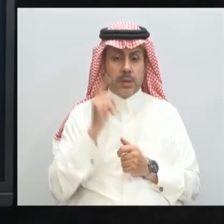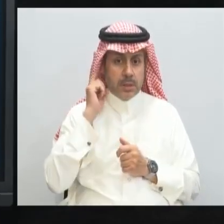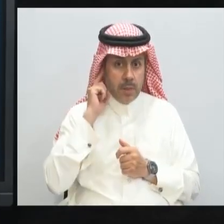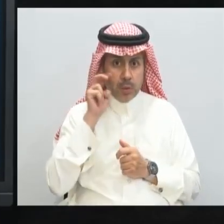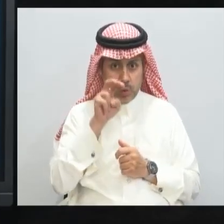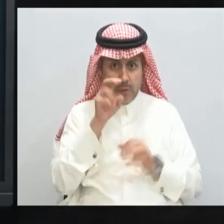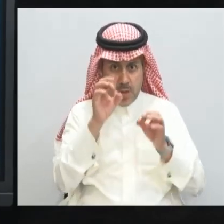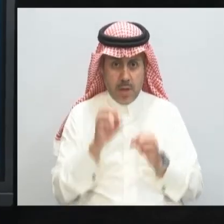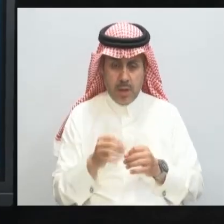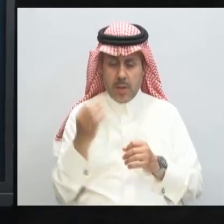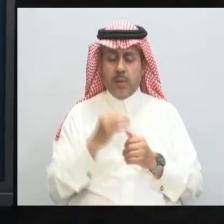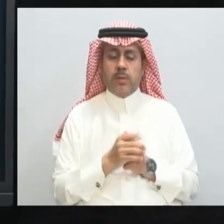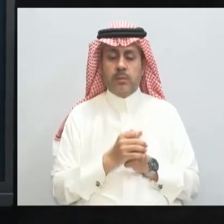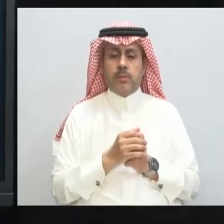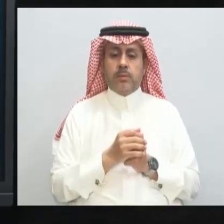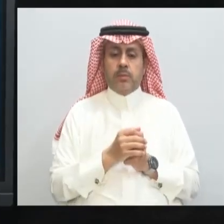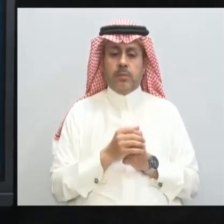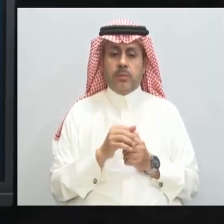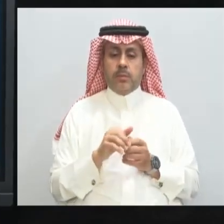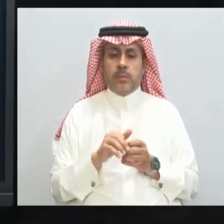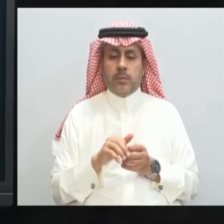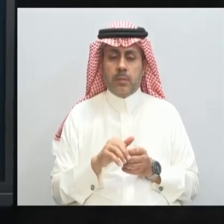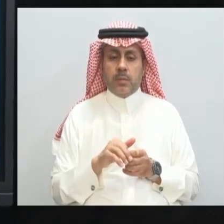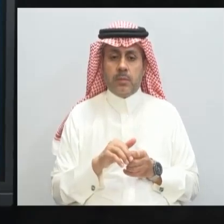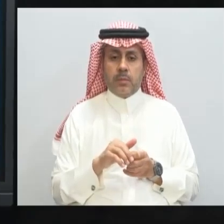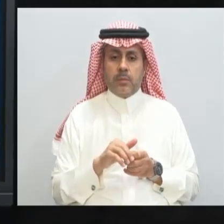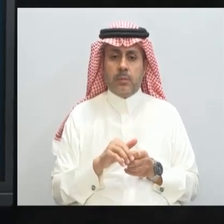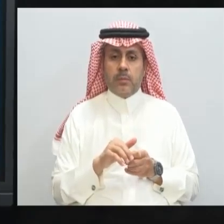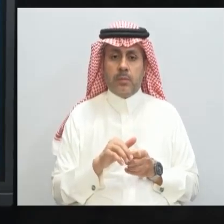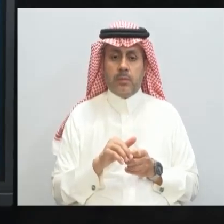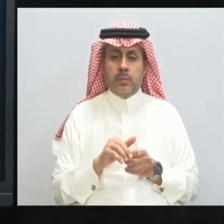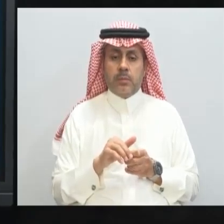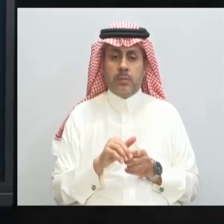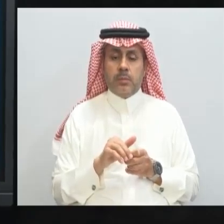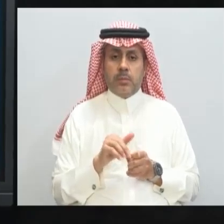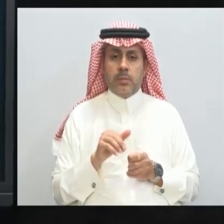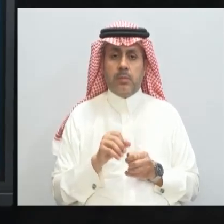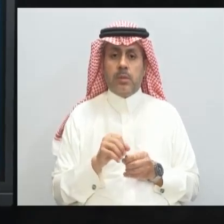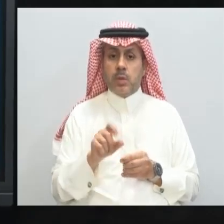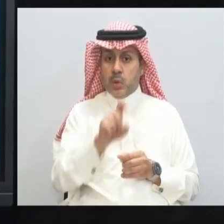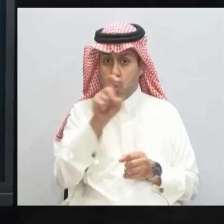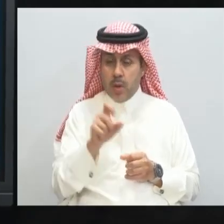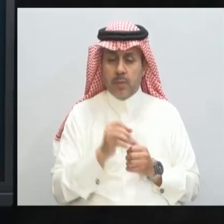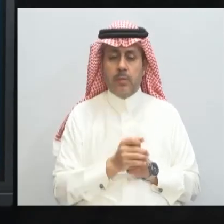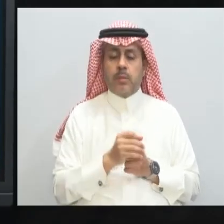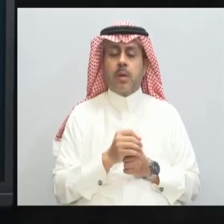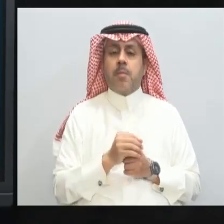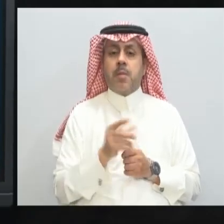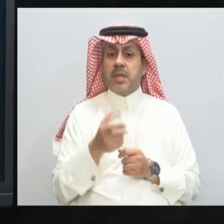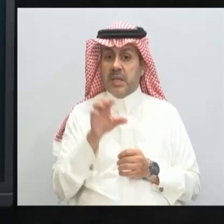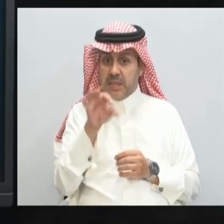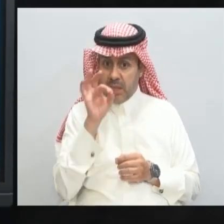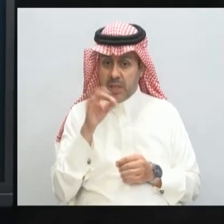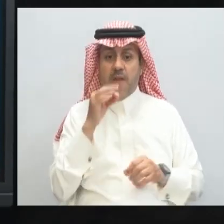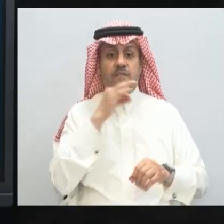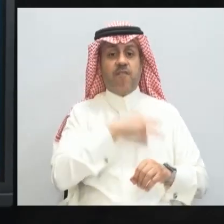معاني كلمات هذه الايات واخذنا تفسيرا مختصرا حول هذه الايات فلو سالتكم من يستطيع ان يستخرج